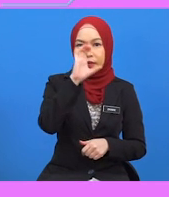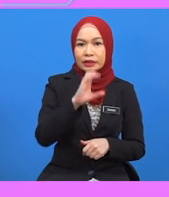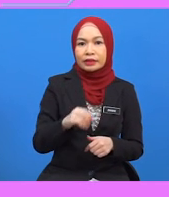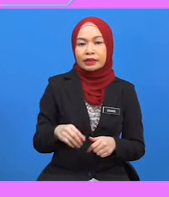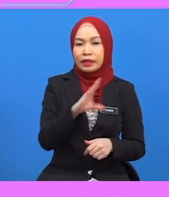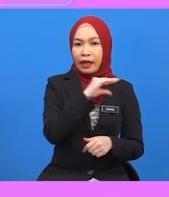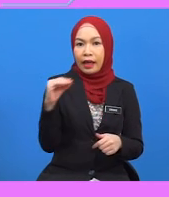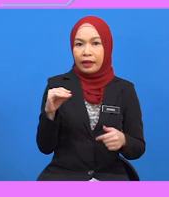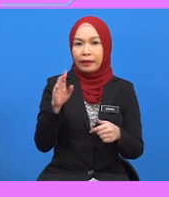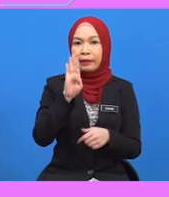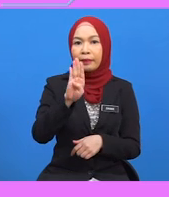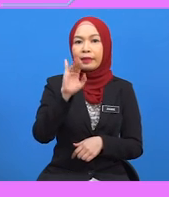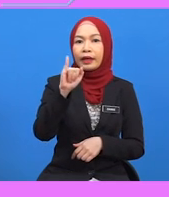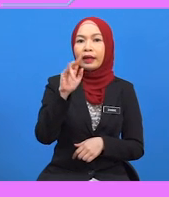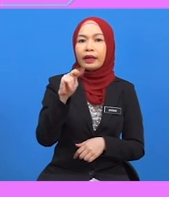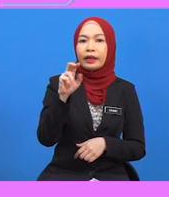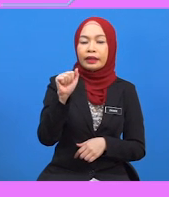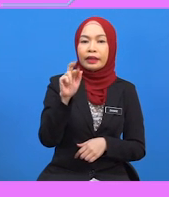search.